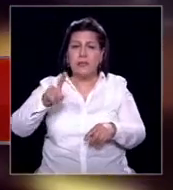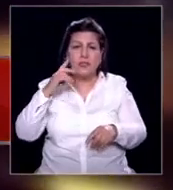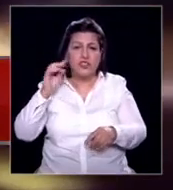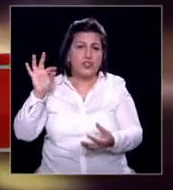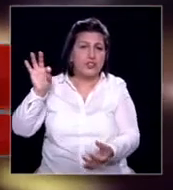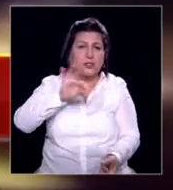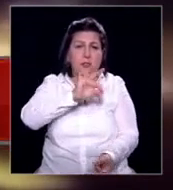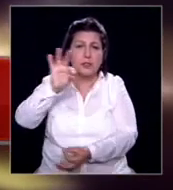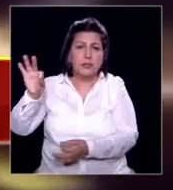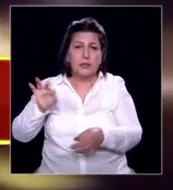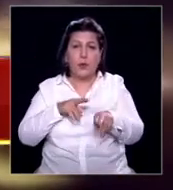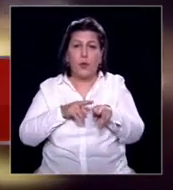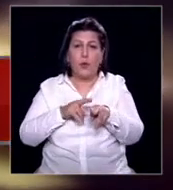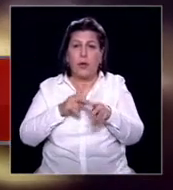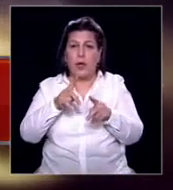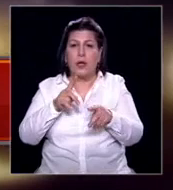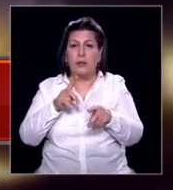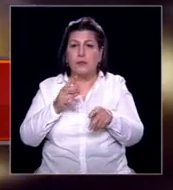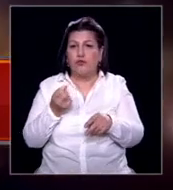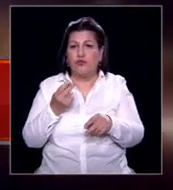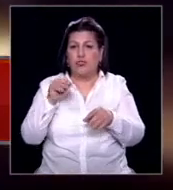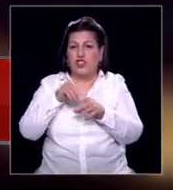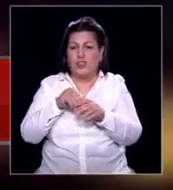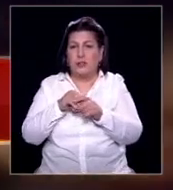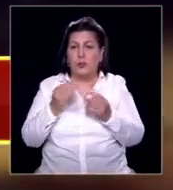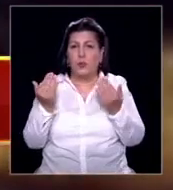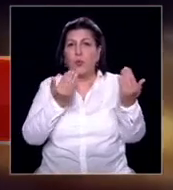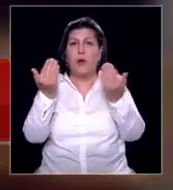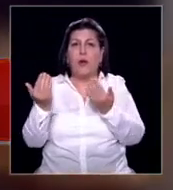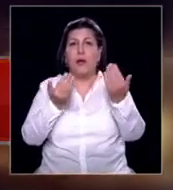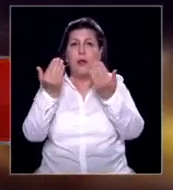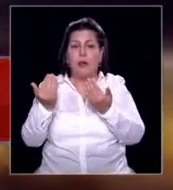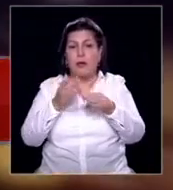korona duası yaptı. Allahu akbar.